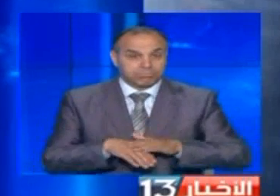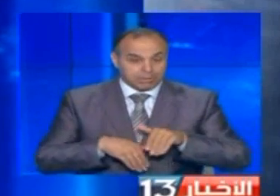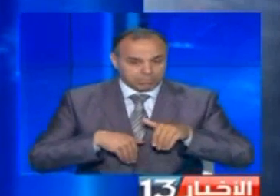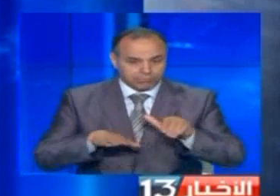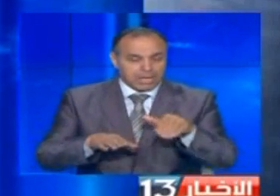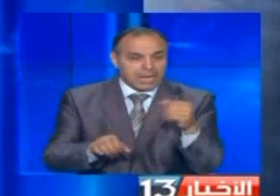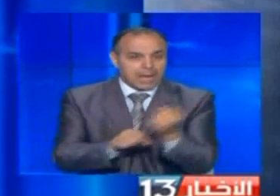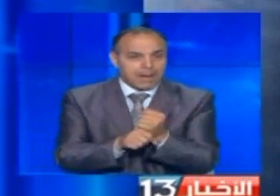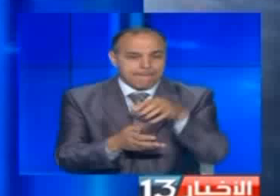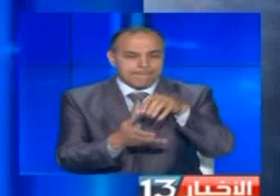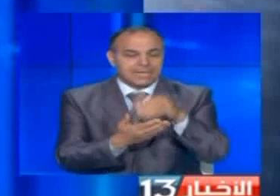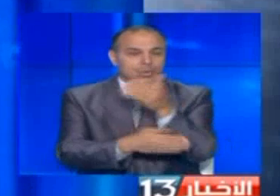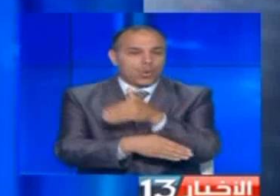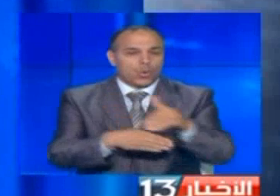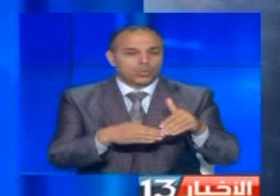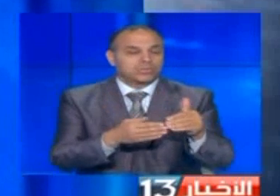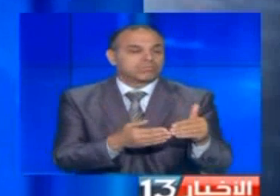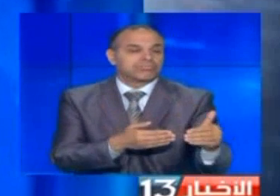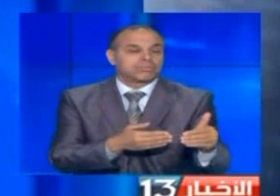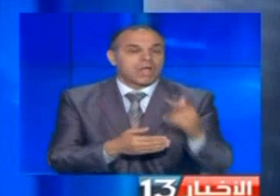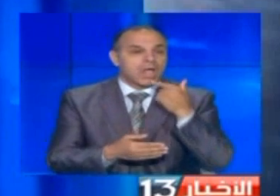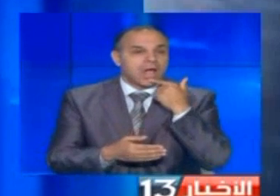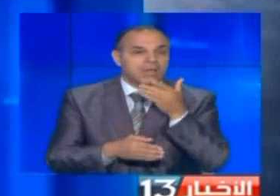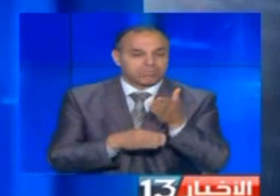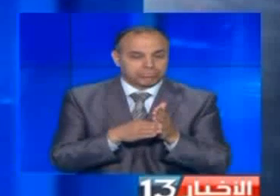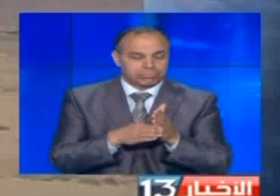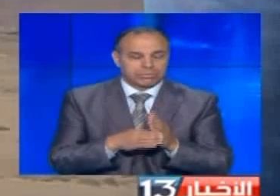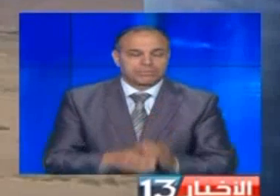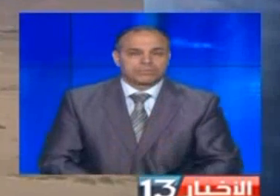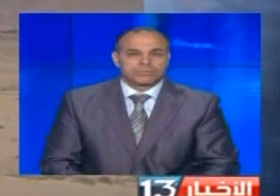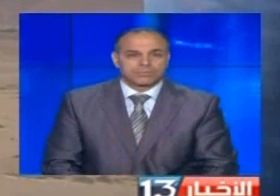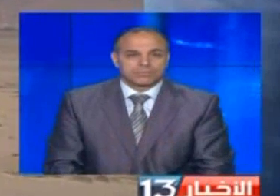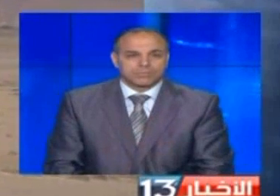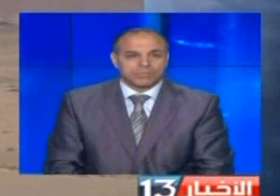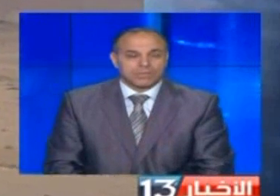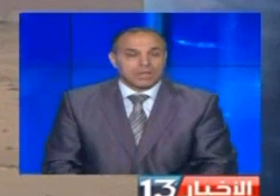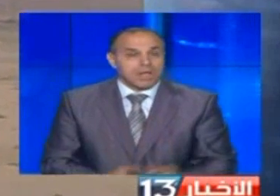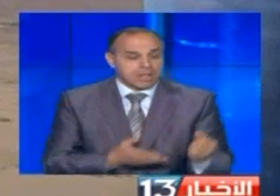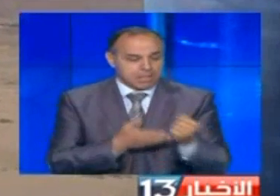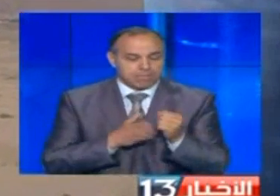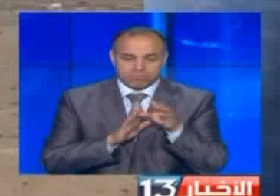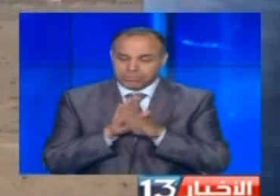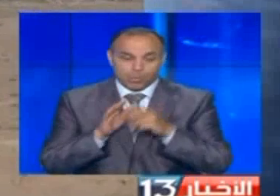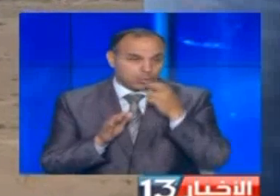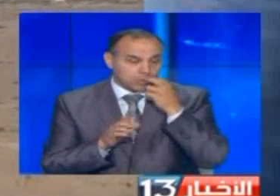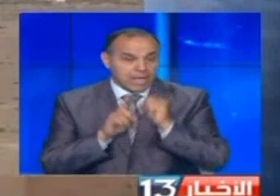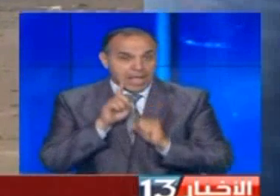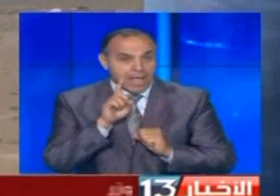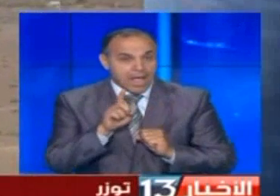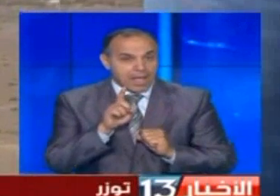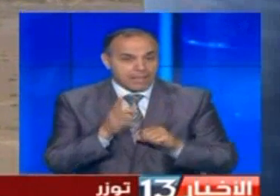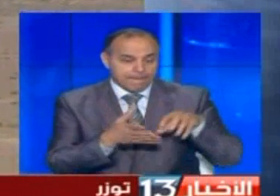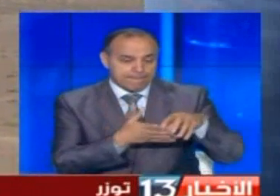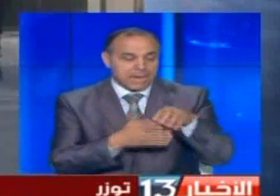انطلاق العمل بالمركز الحدودي المتقدم فجب زيانة. في إطار دعم المنظومة الأمنية وخاصة